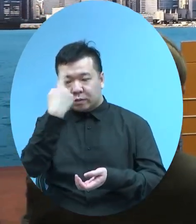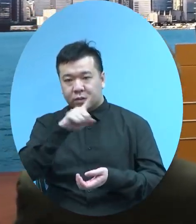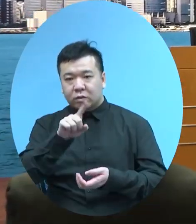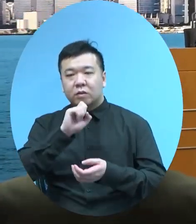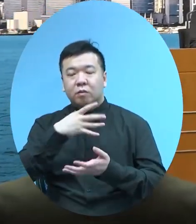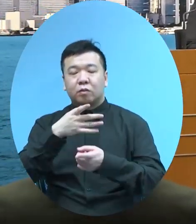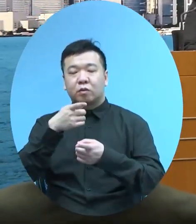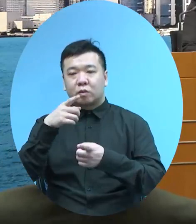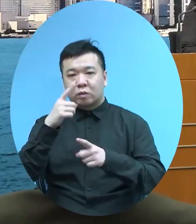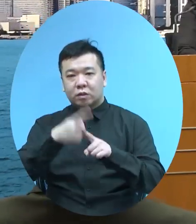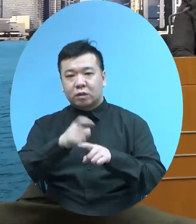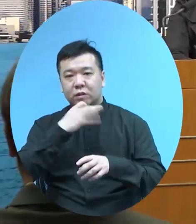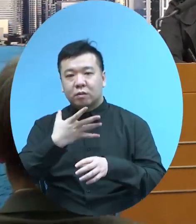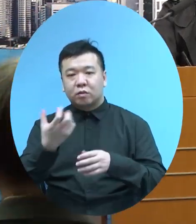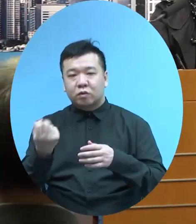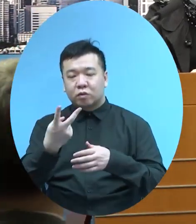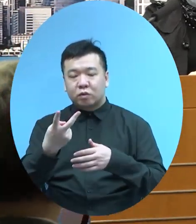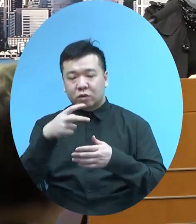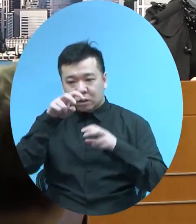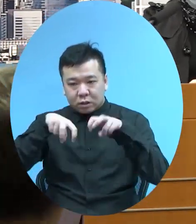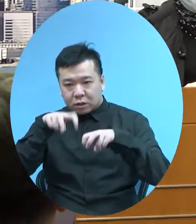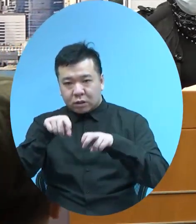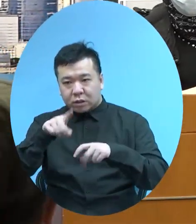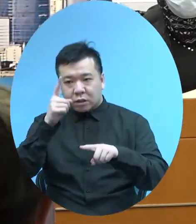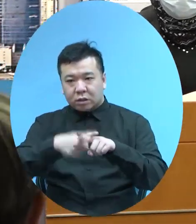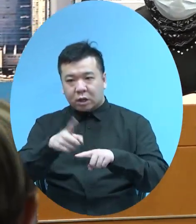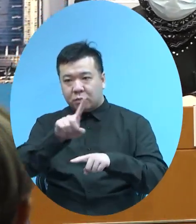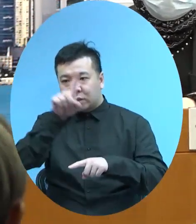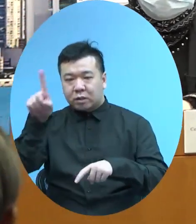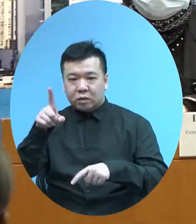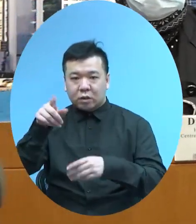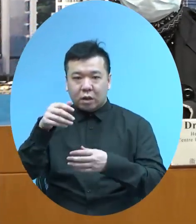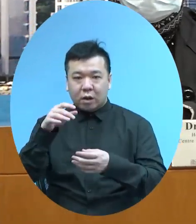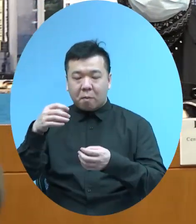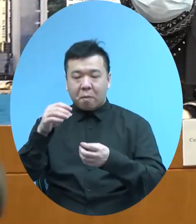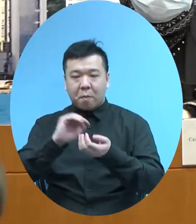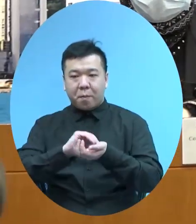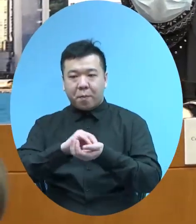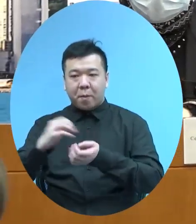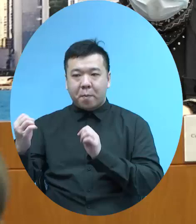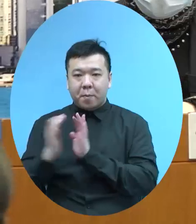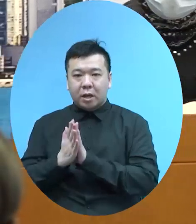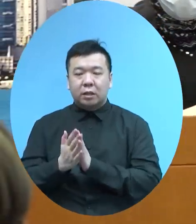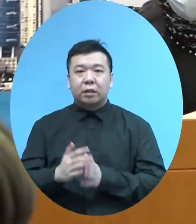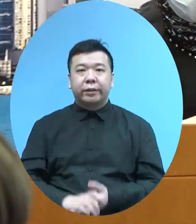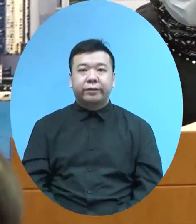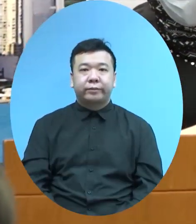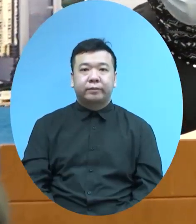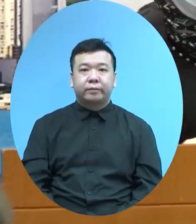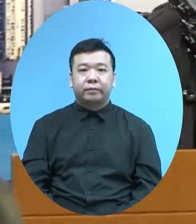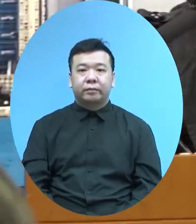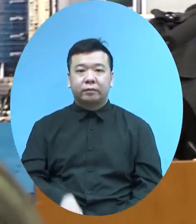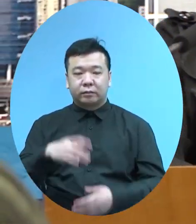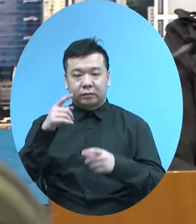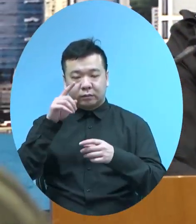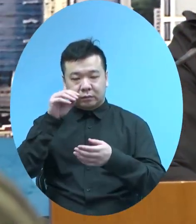啦？同埋即係會唔會有進一步嘅調查，就係佢當初喺邊一度係咪感染到呢一個病毒咧？唔該。 我哋未